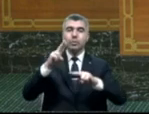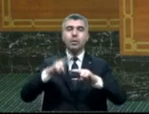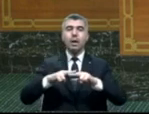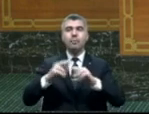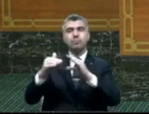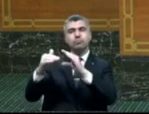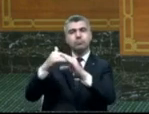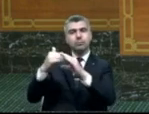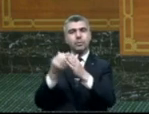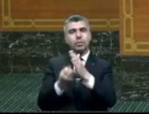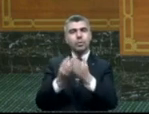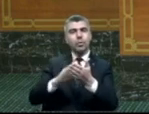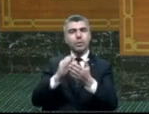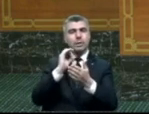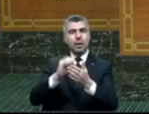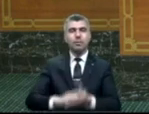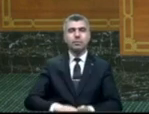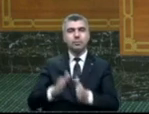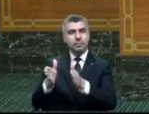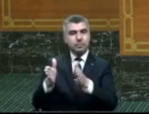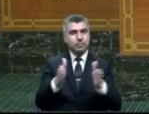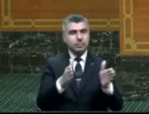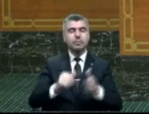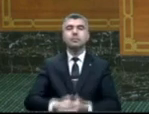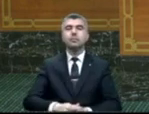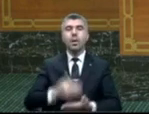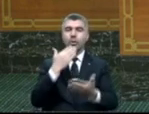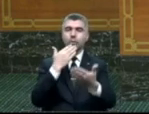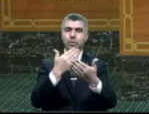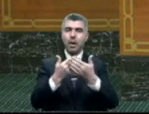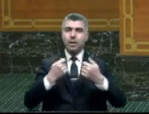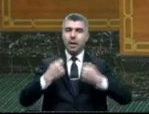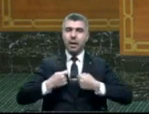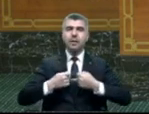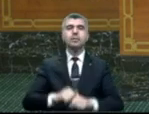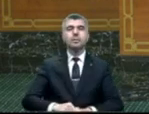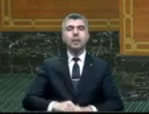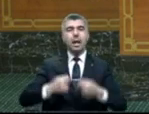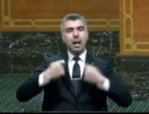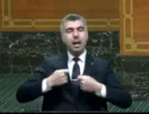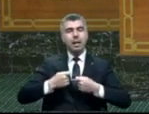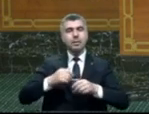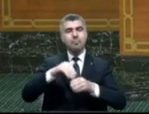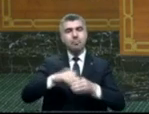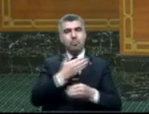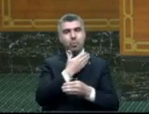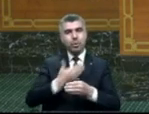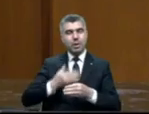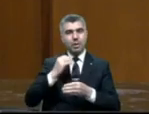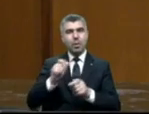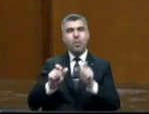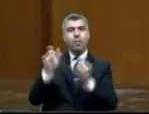ليطلع المجلس على ما جد من واردات ومراسلات. تفضل السيد الأمين المحترم. شكرا السيد رئيس المحترم. السيد رئيس المحترم، السيدات